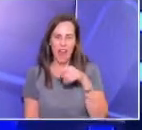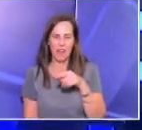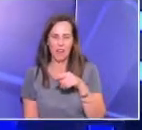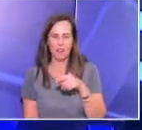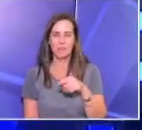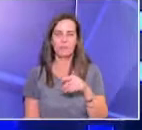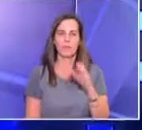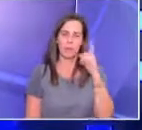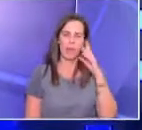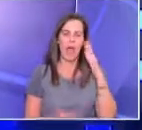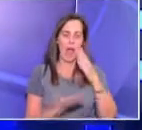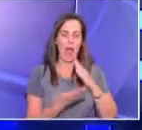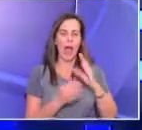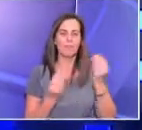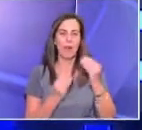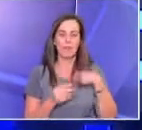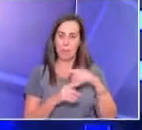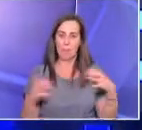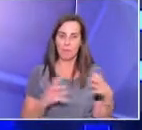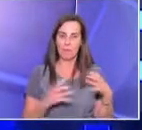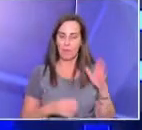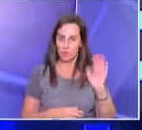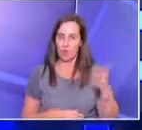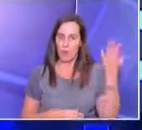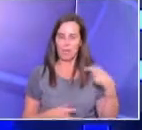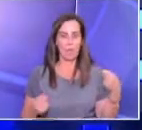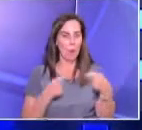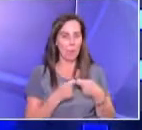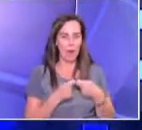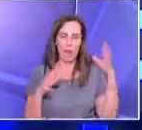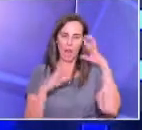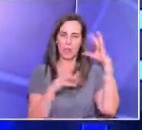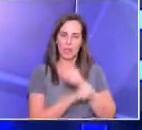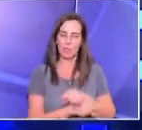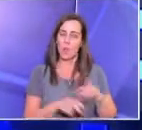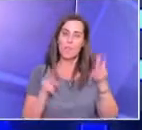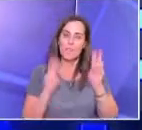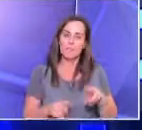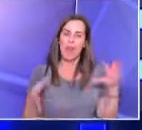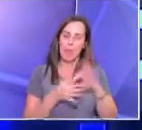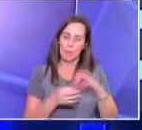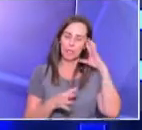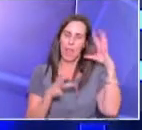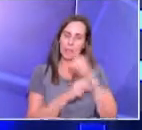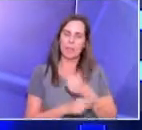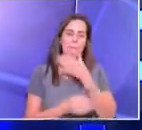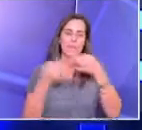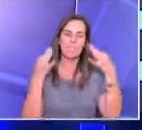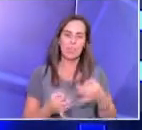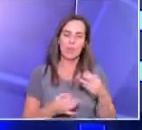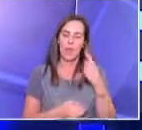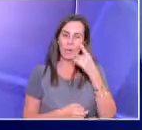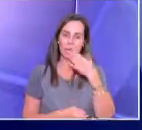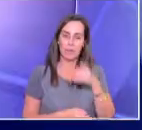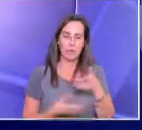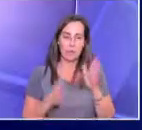שיש באמת גבול מאוד אפור, ואני בא ממפלגה שגם הייתה מחוברת לאג'נדה הזו, ואפשר לחבר את האג'נדה הזו ברצינות, וראינו